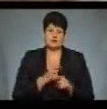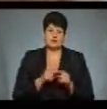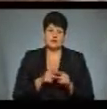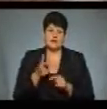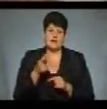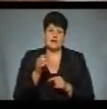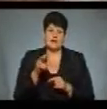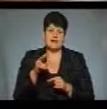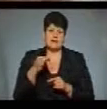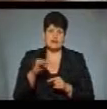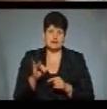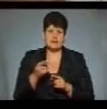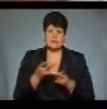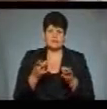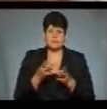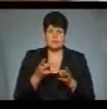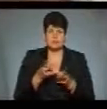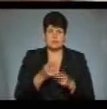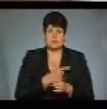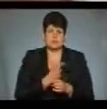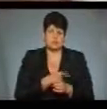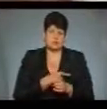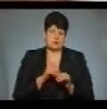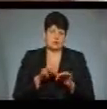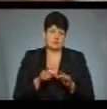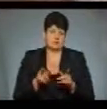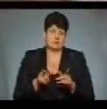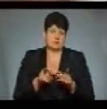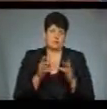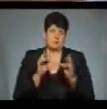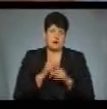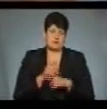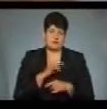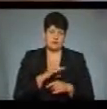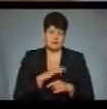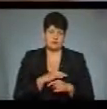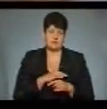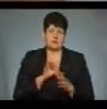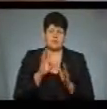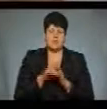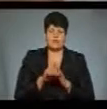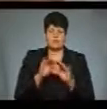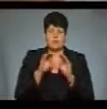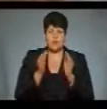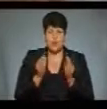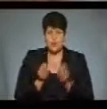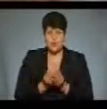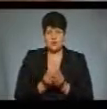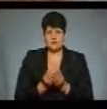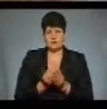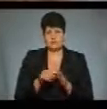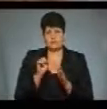гелій, який необхідний в медичних процедурах. І ми його нераціонально використовуємо, заповнюючи ним кульки, які тим самим вимають